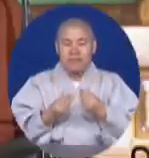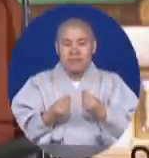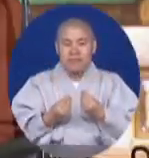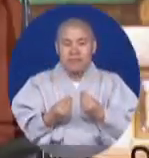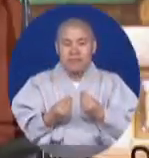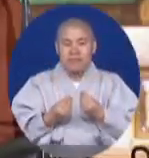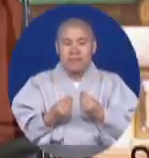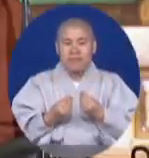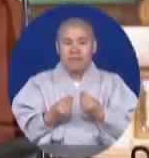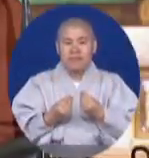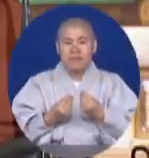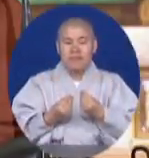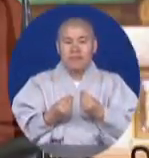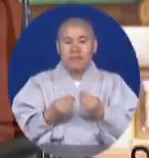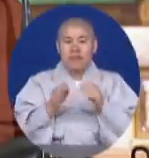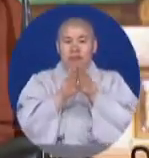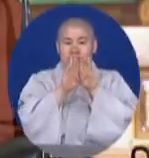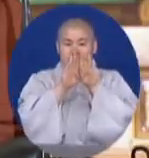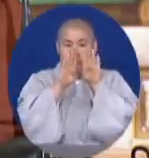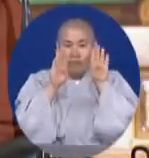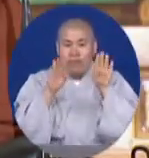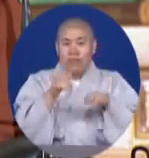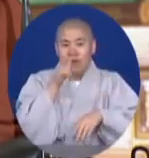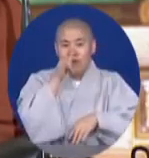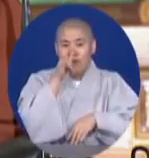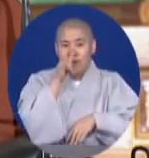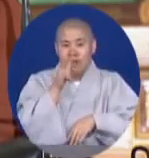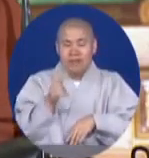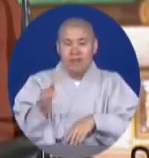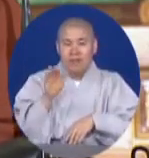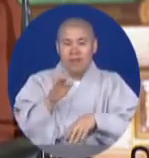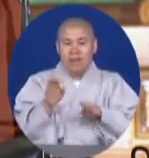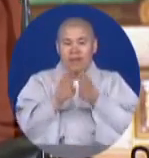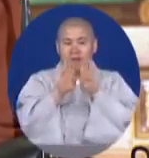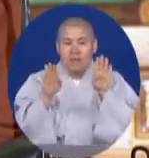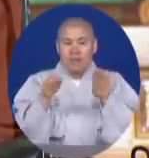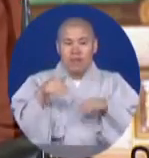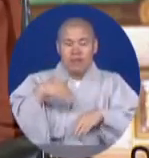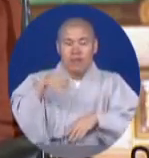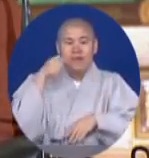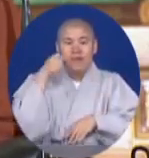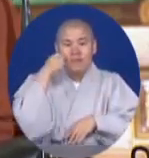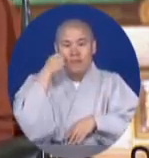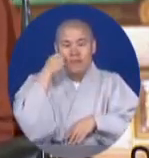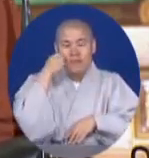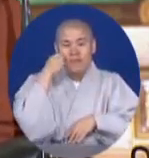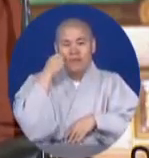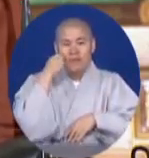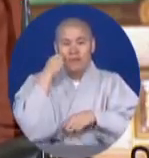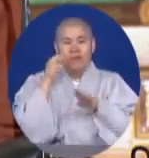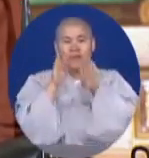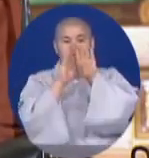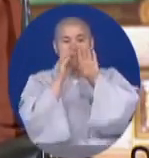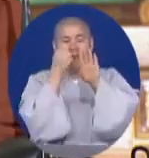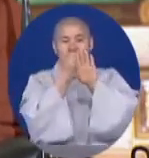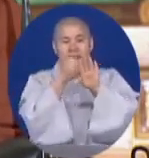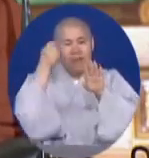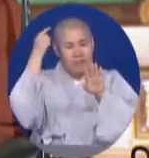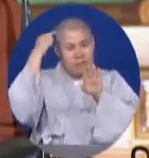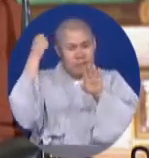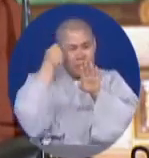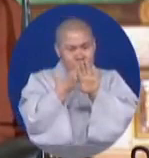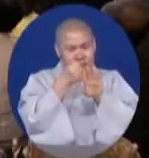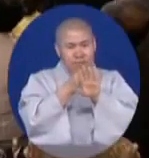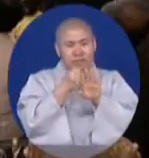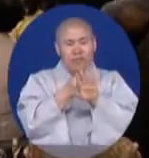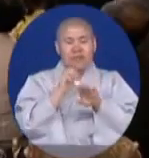문이 뻔히 나 있는데 문으로 안 나가고 벽에다가 계속 머리를 부딪히는 거예요. 이게 어리석은